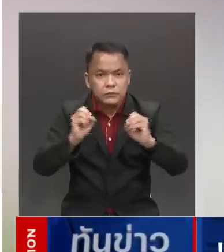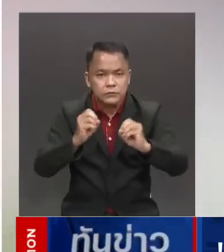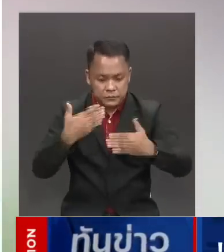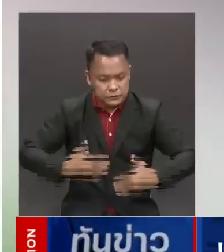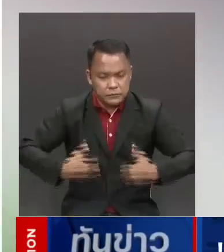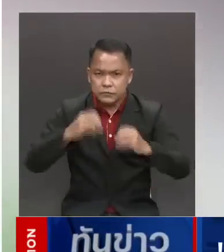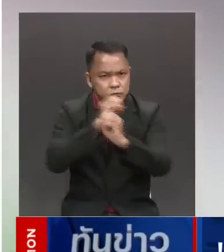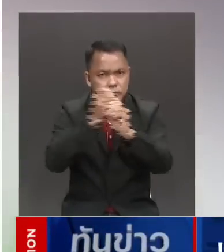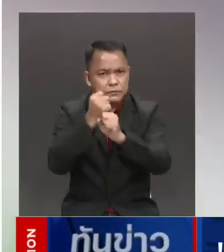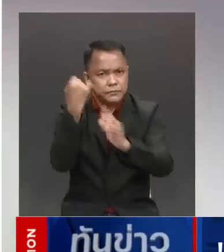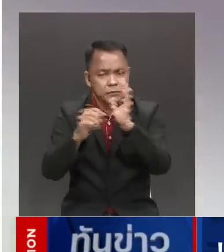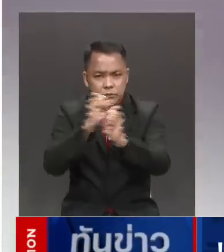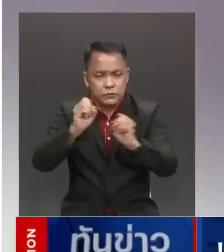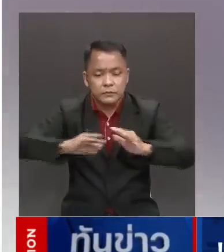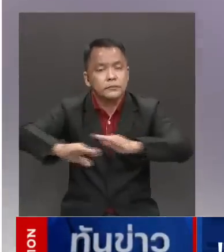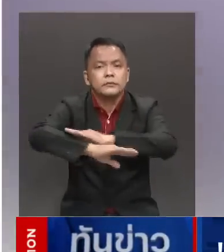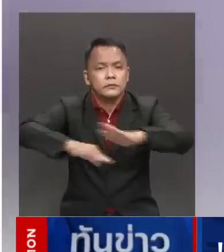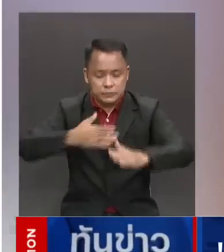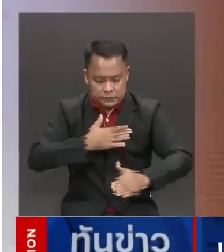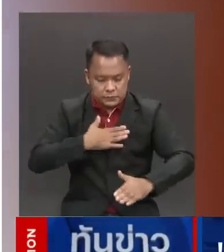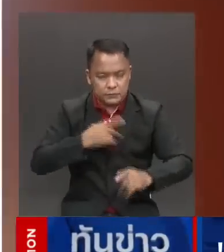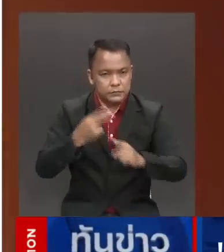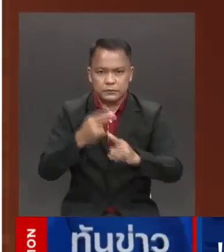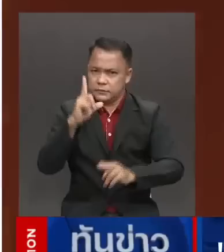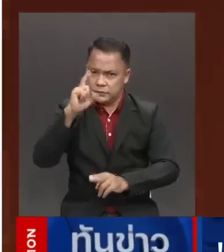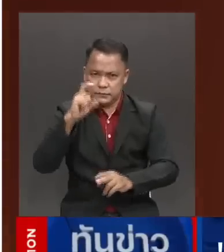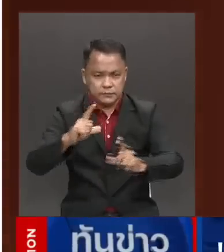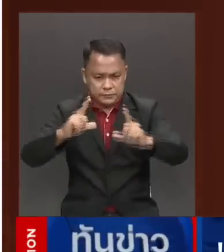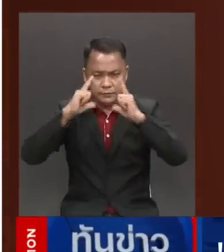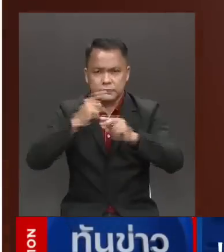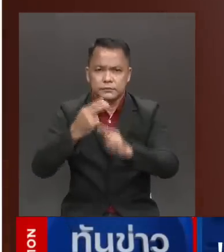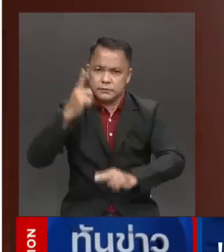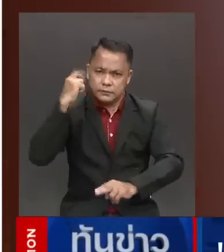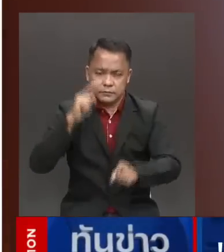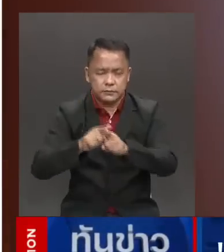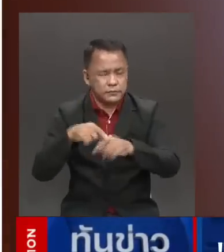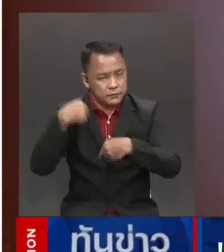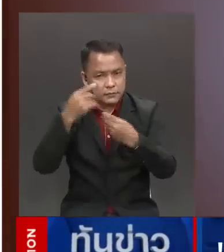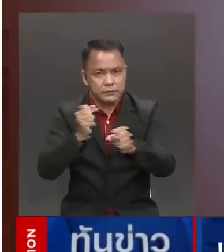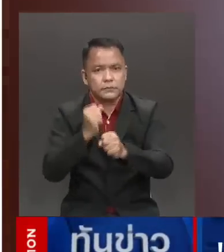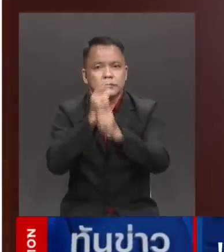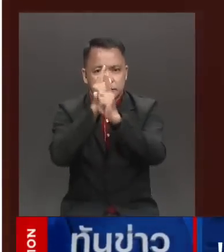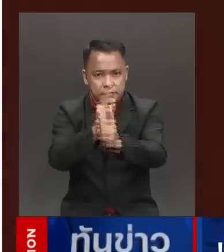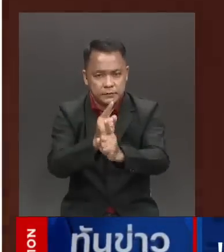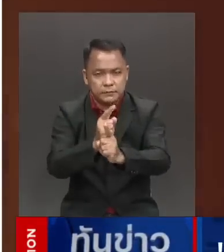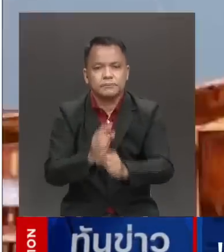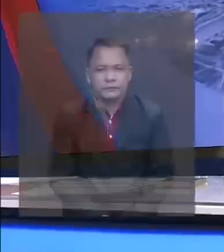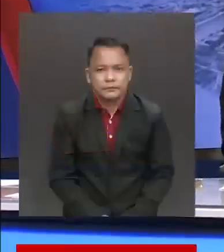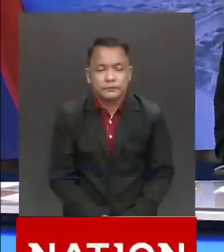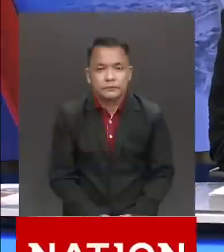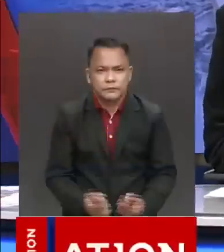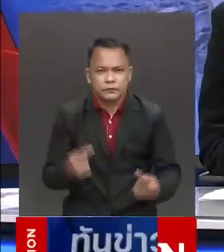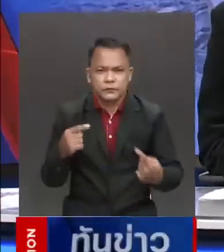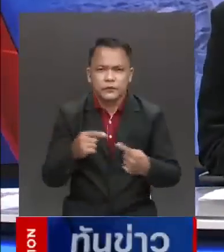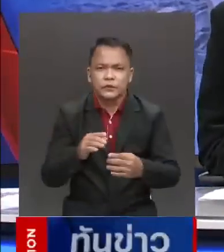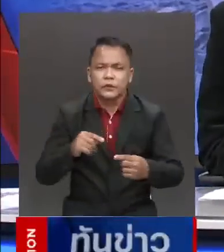ชีวิตกรณีข้างต้นเป็นเหตุให้ข้าพเจ้าได้รับความเสียหายอย่างร้ายแรงก็เลยจะดำเนินคดีนะคะ ดูความเ